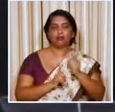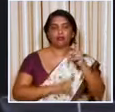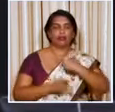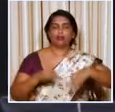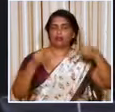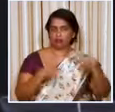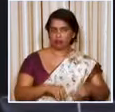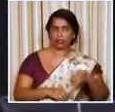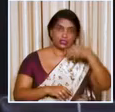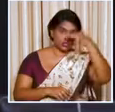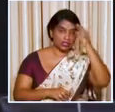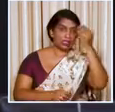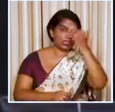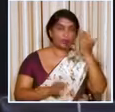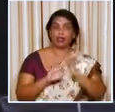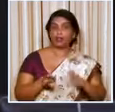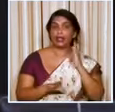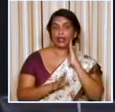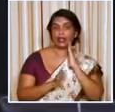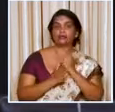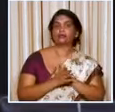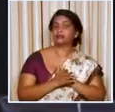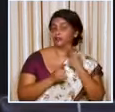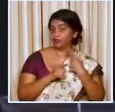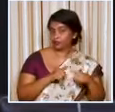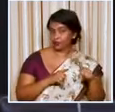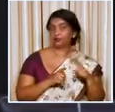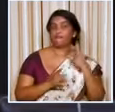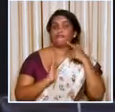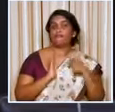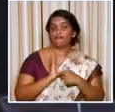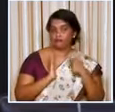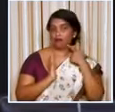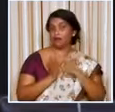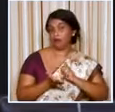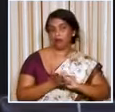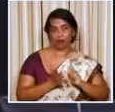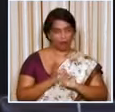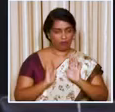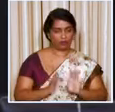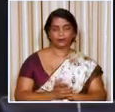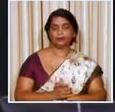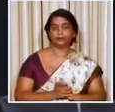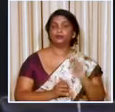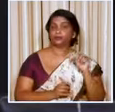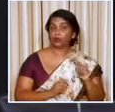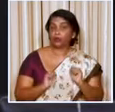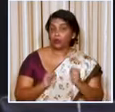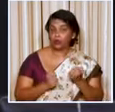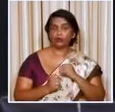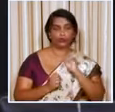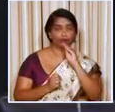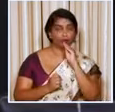කරා. සිංහල සහ දෙමළ දරුවන් ඉංග්‍රීසි මාධ්‍යයෙන් පමණක් භාග වලට මුහුණ දීම සඳහා ඉතනින් උත්සාහ කළේ